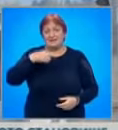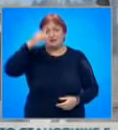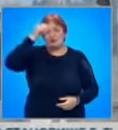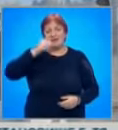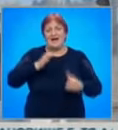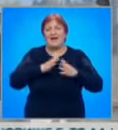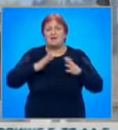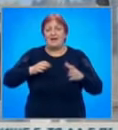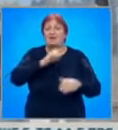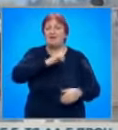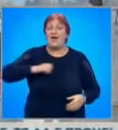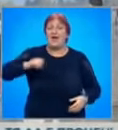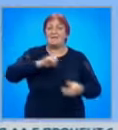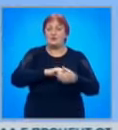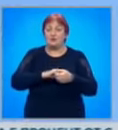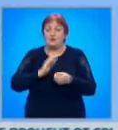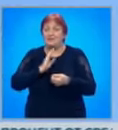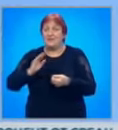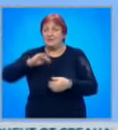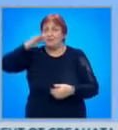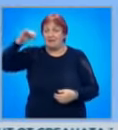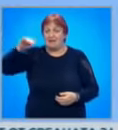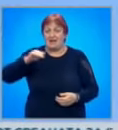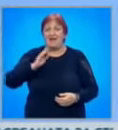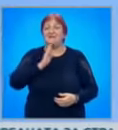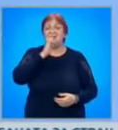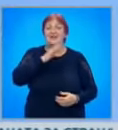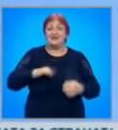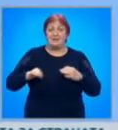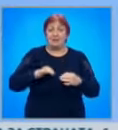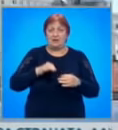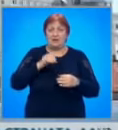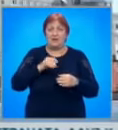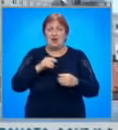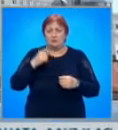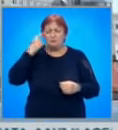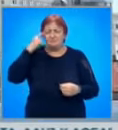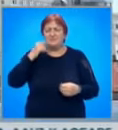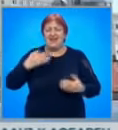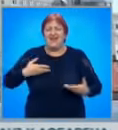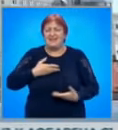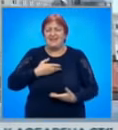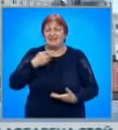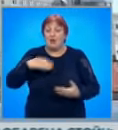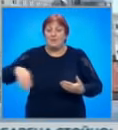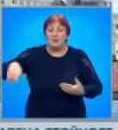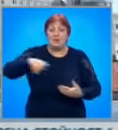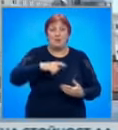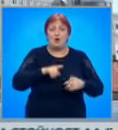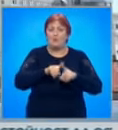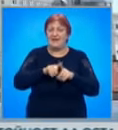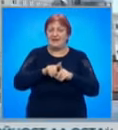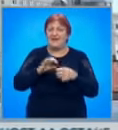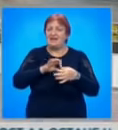България разширяването на Евросъюза на Западните Балкани, в частност със Северна Македония, е от стратегически интерес, цел да сме заобиколени само от